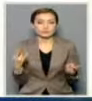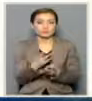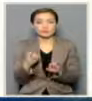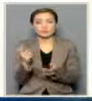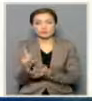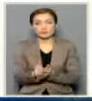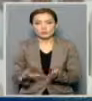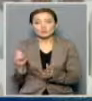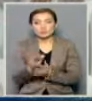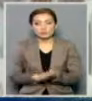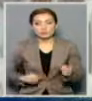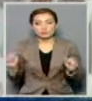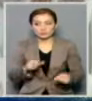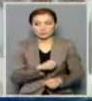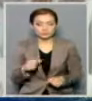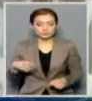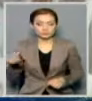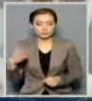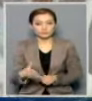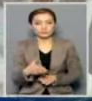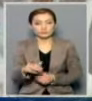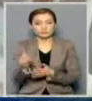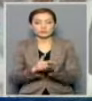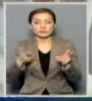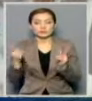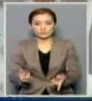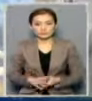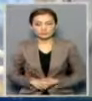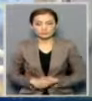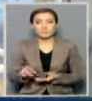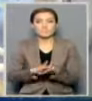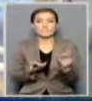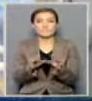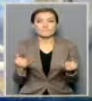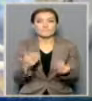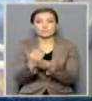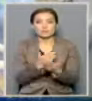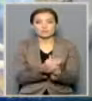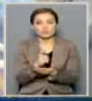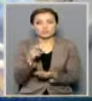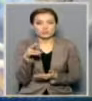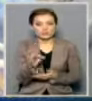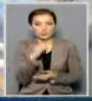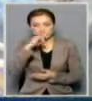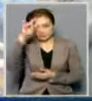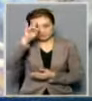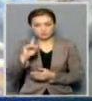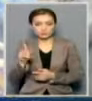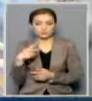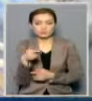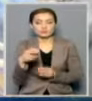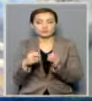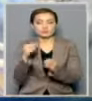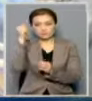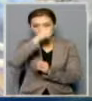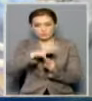подать заявление, а потом в добровольном порядке дать письменное согласие. Отметим, что данная программа ЭКО в Казахстане стартовала в